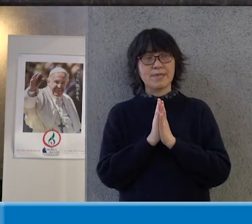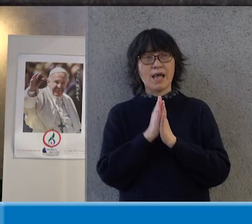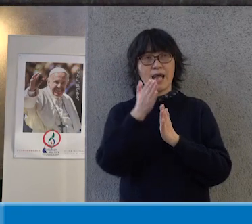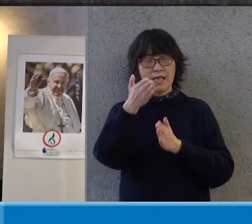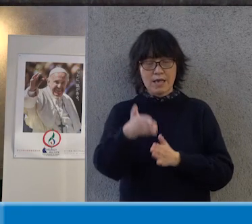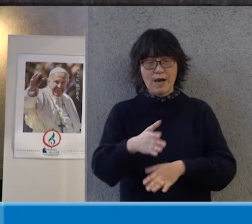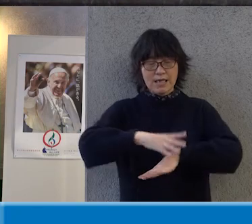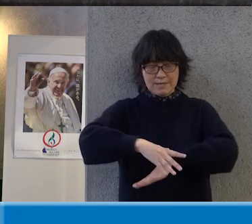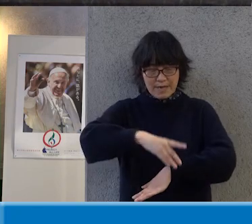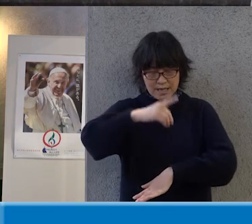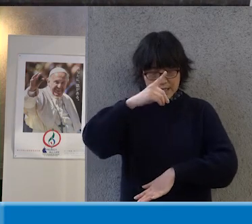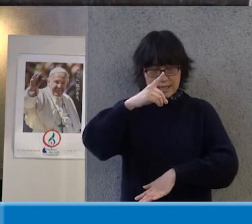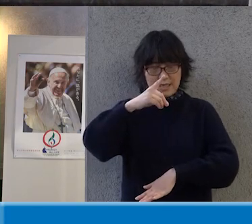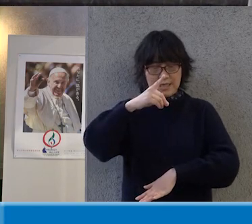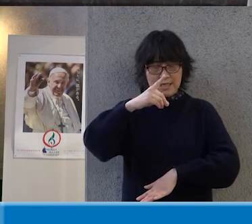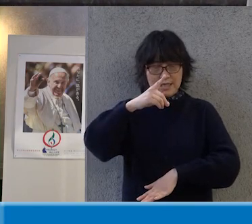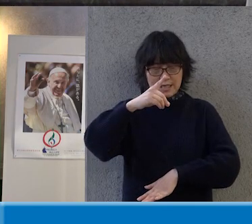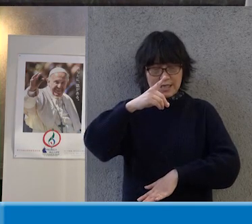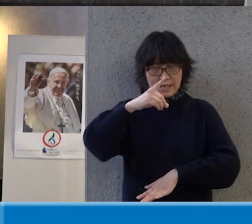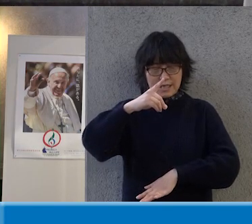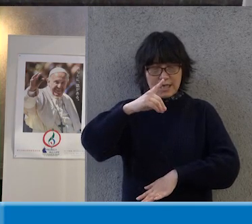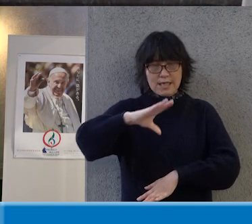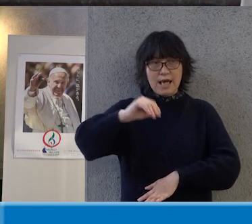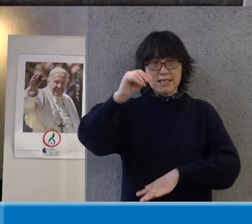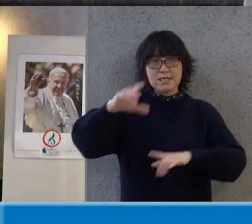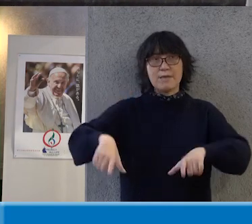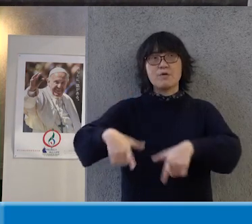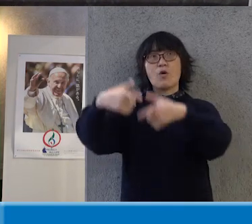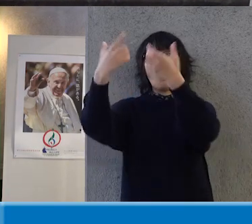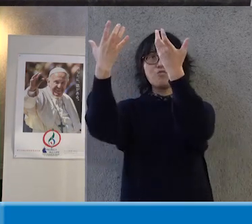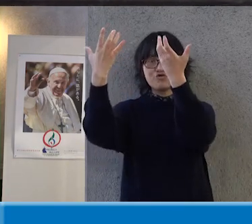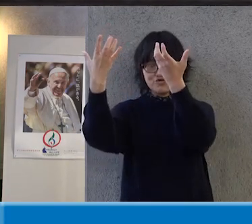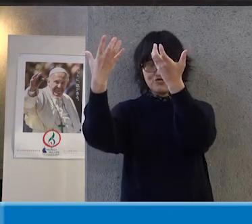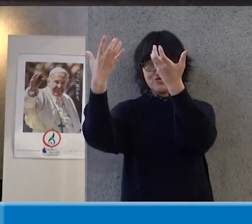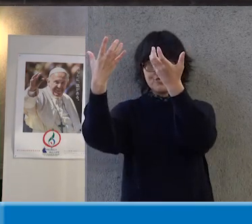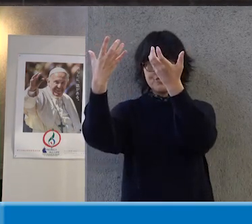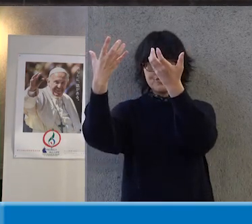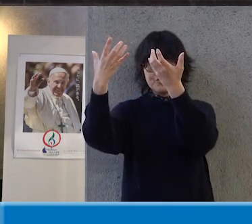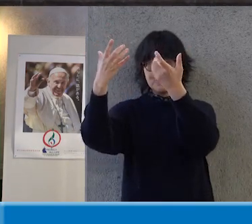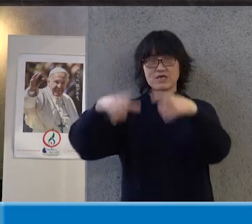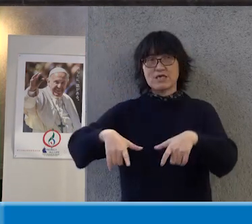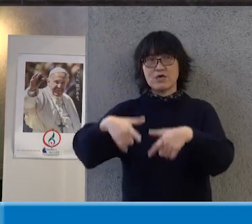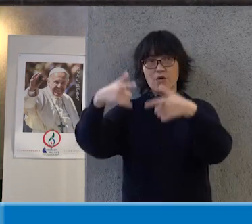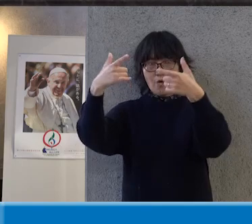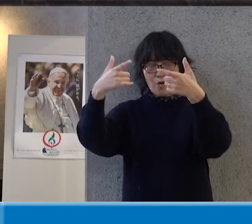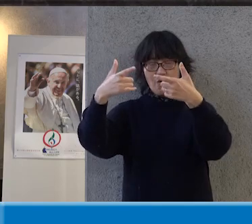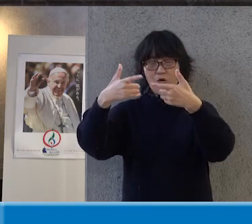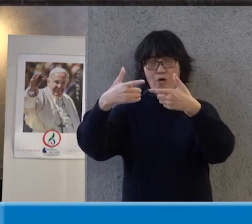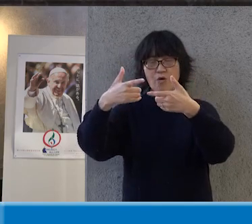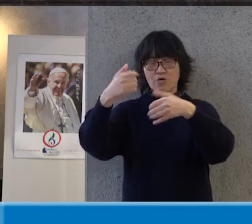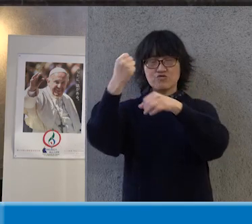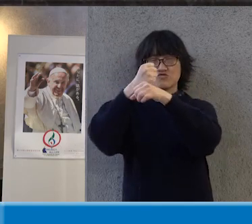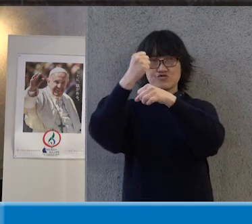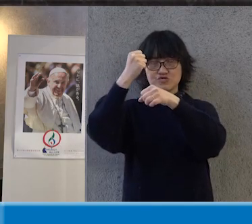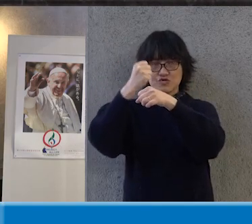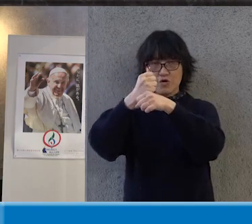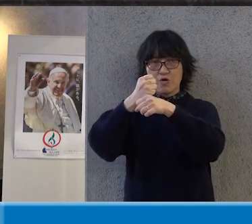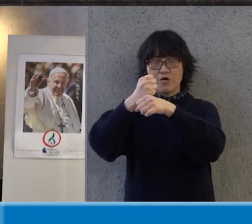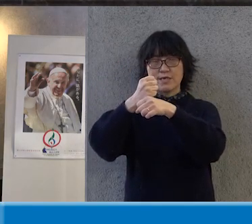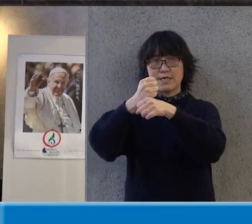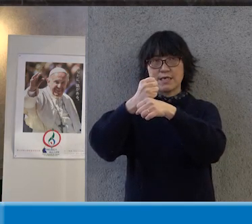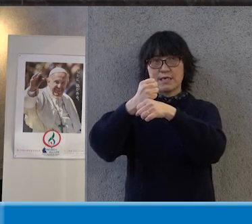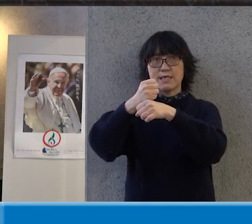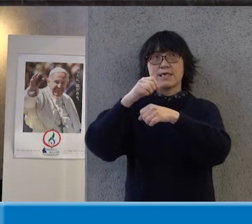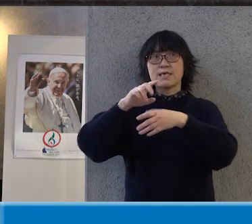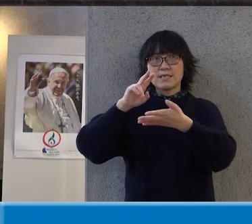は初めに大地が実を結ぶ木を生み出すようお定めになり、聖公